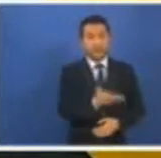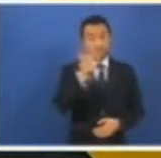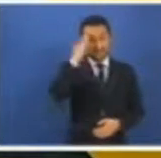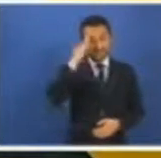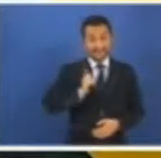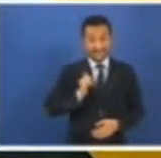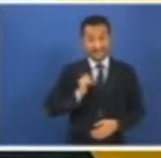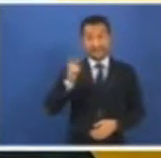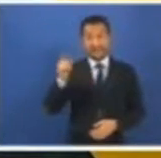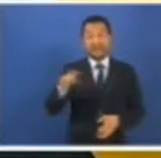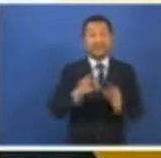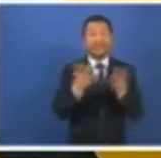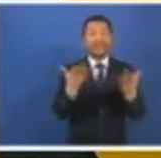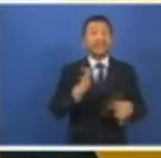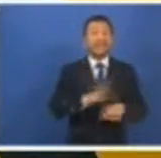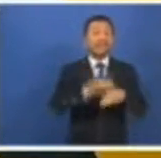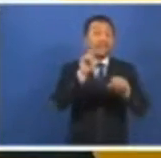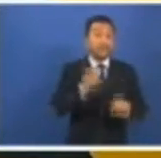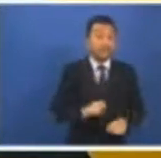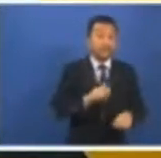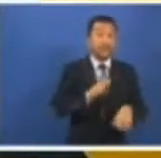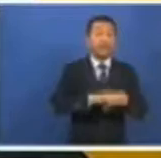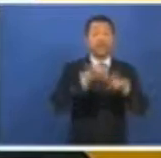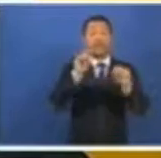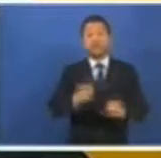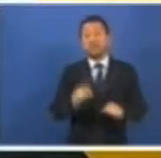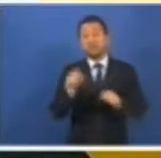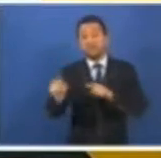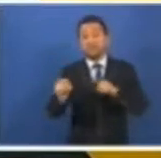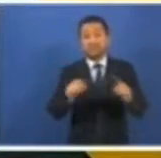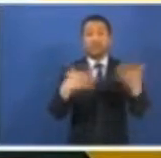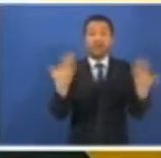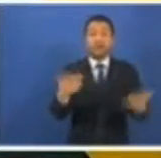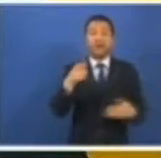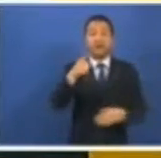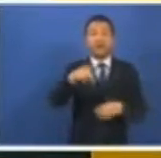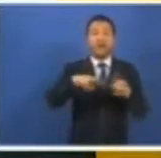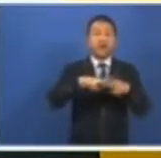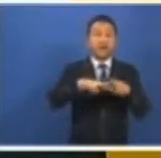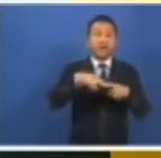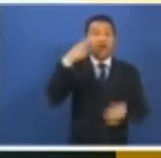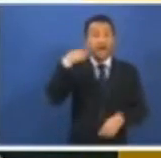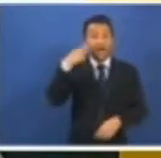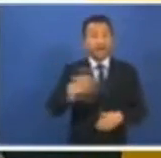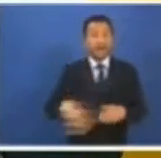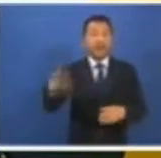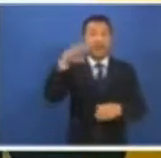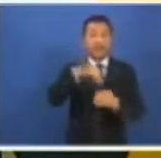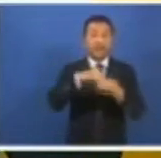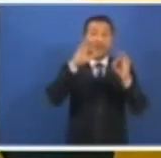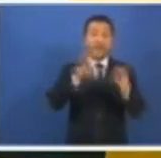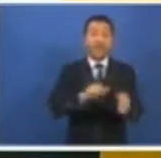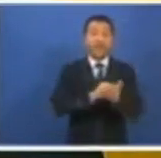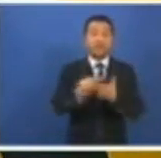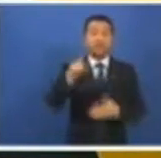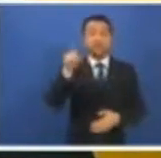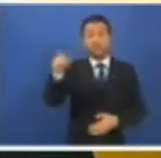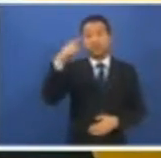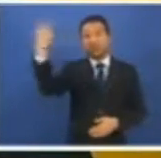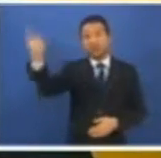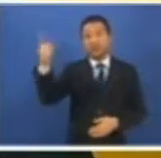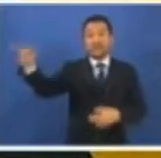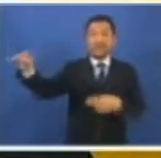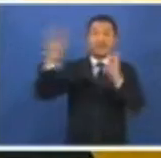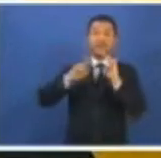darbeciler neyi yapacaktıysa, ahlakları da dahil, hepsini